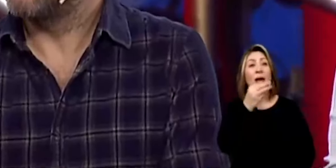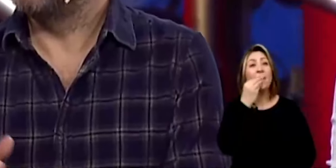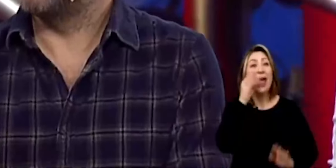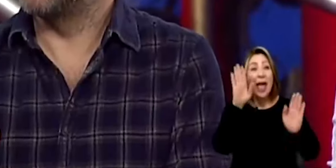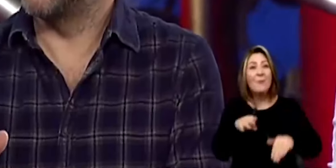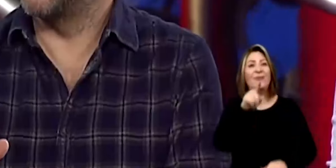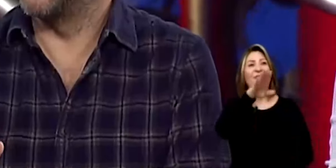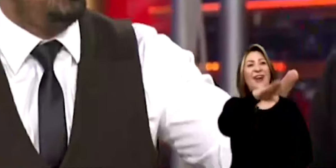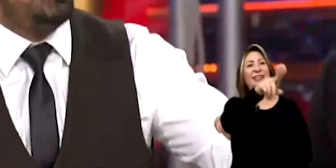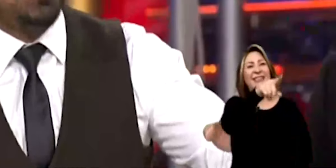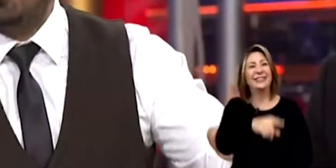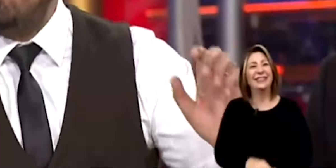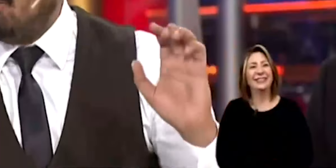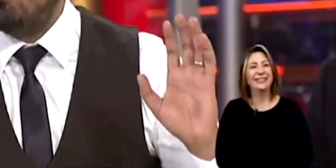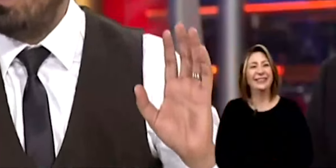vardı ama. Ya,